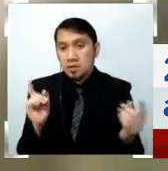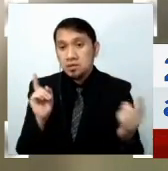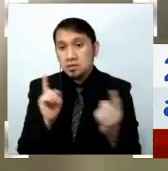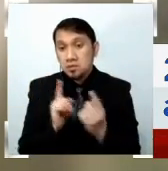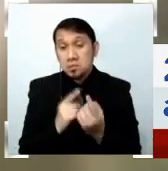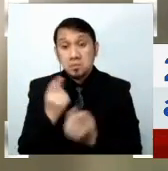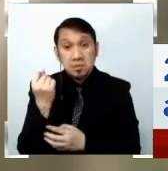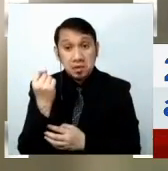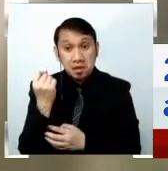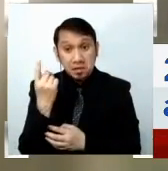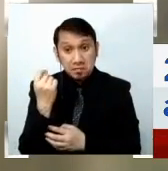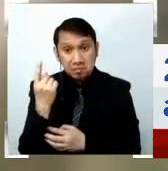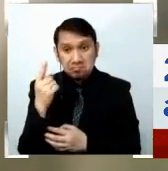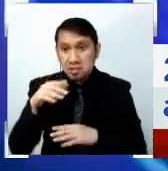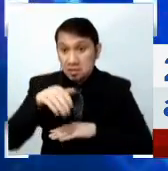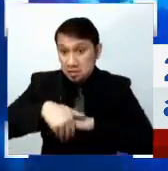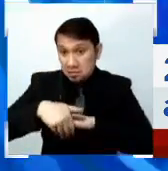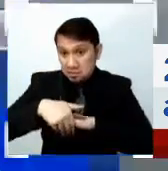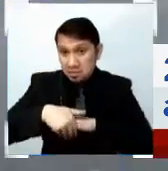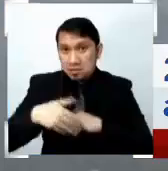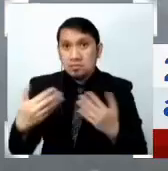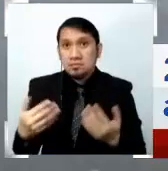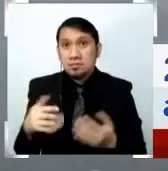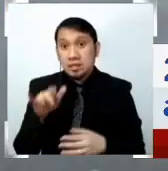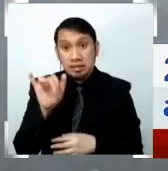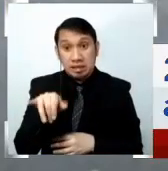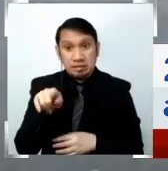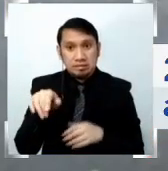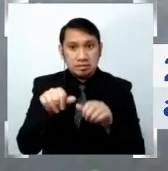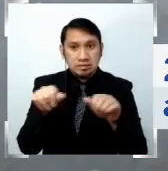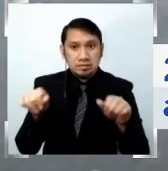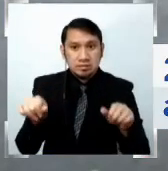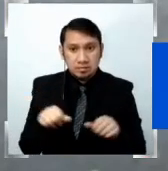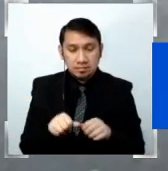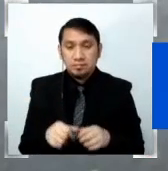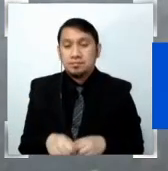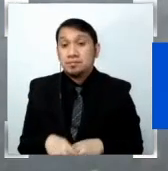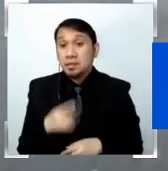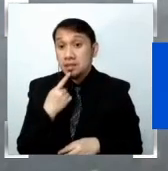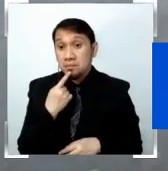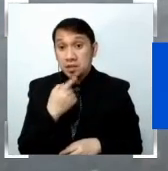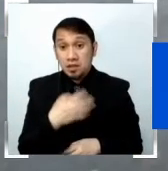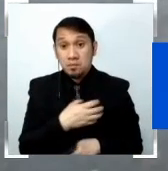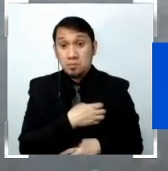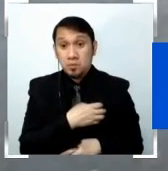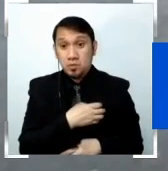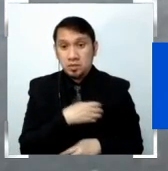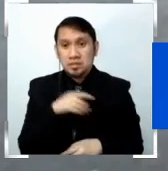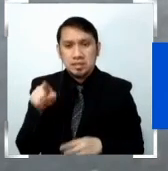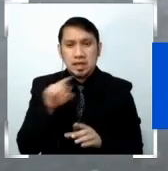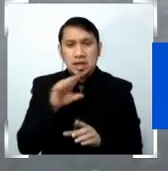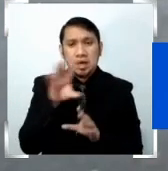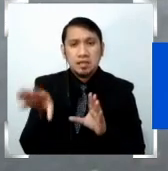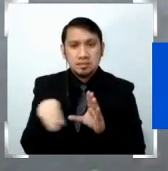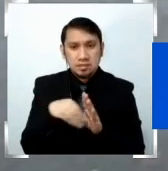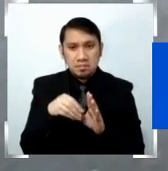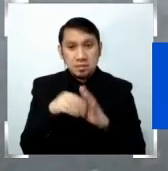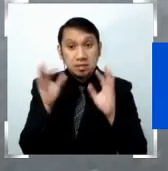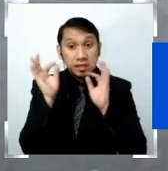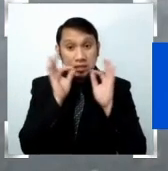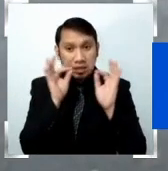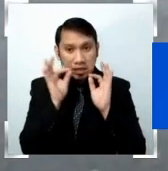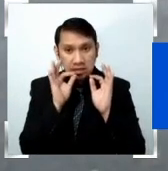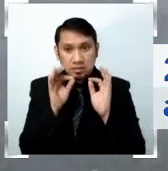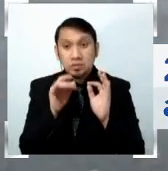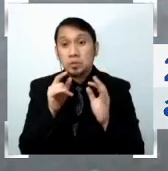gabi dyan sa area ng San Narciso. Ayon sa Zambales PNP, sangkot din daw sa droga ang mga suspect. Kaya kasama sa